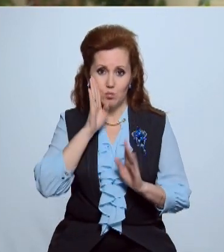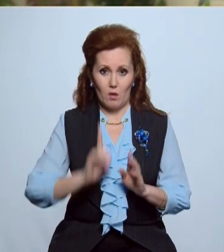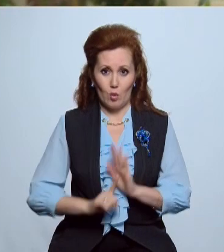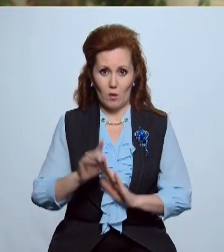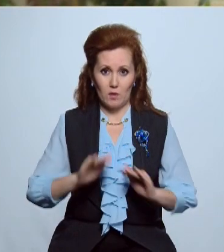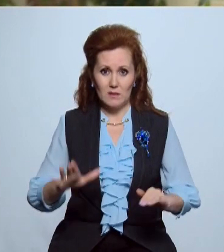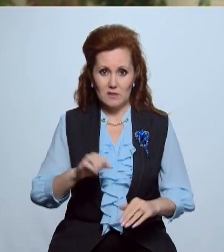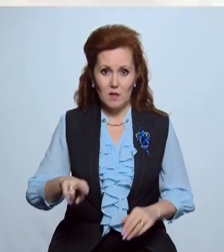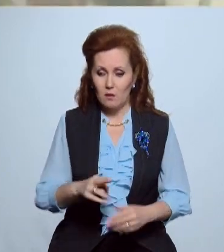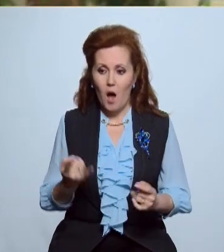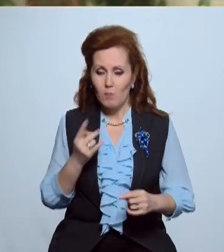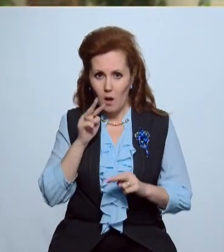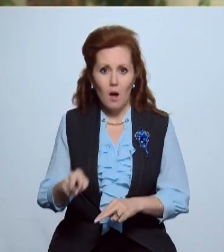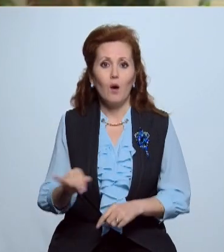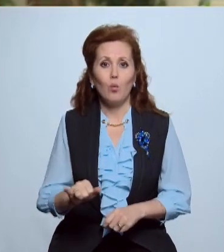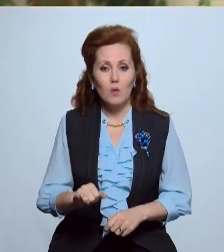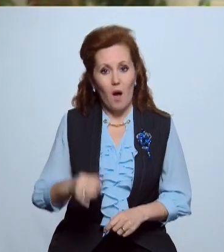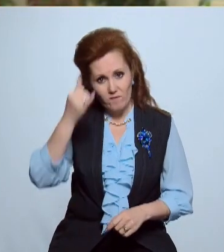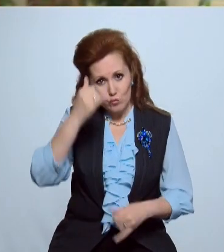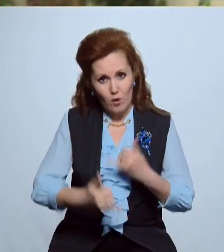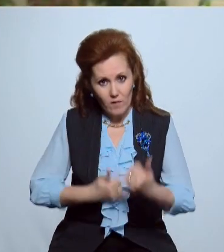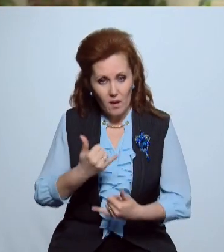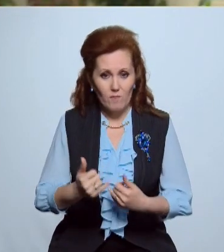начинает работать. С кем она оставит? А в животноводстве надо